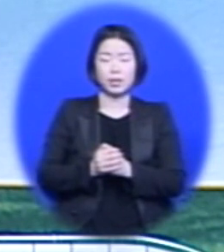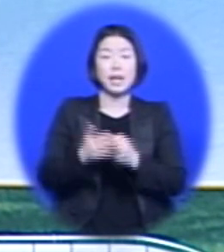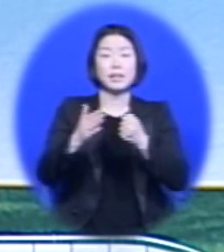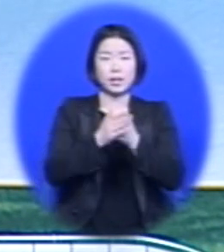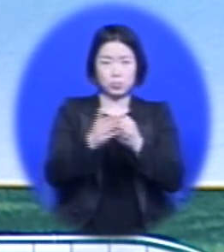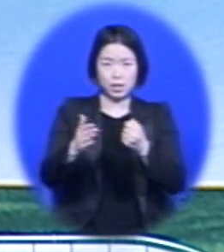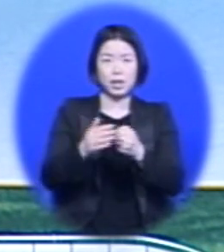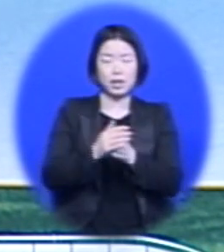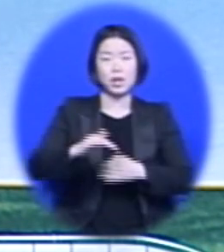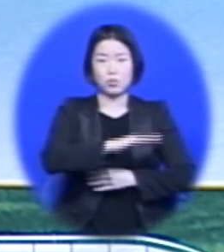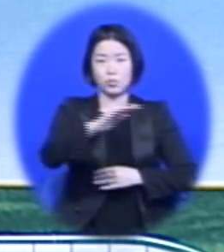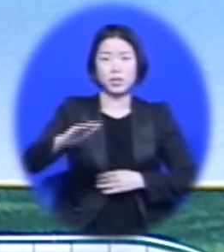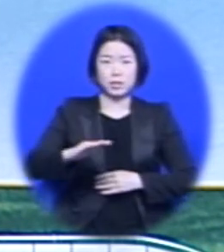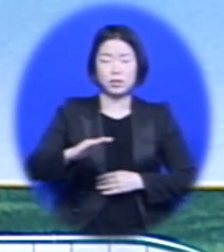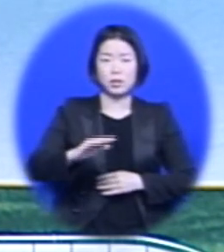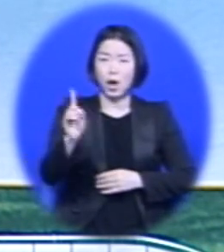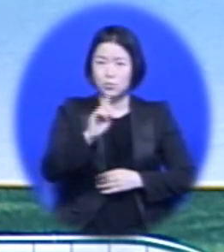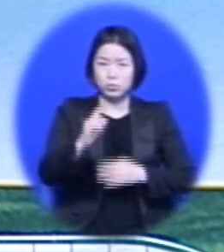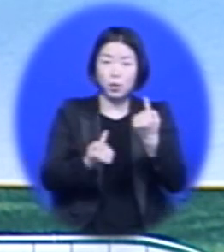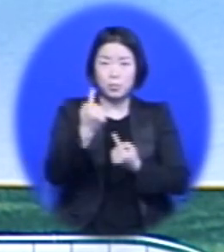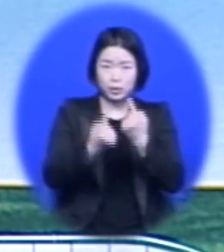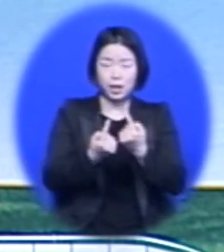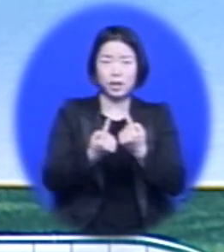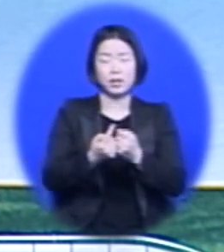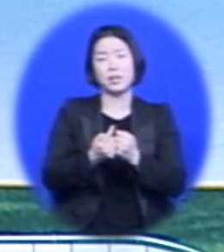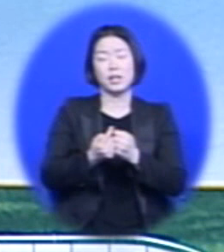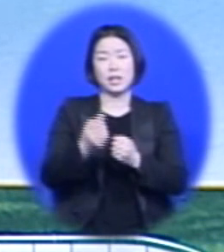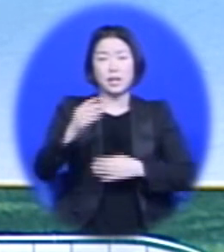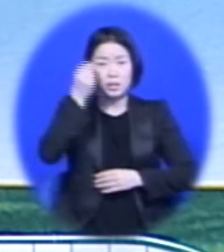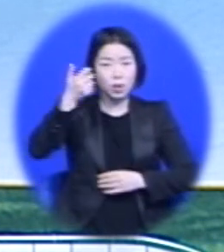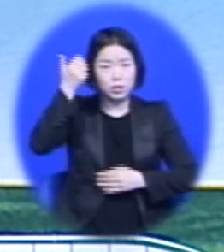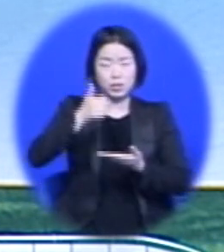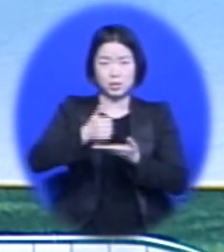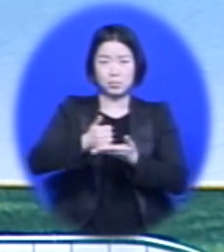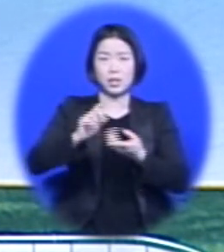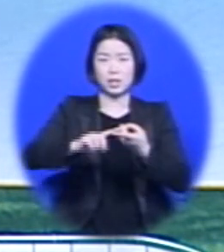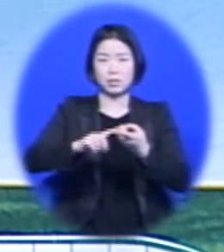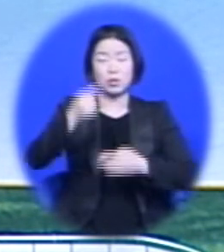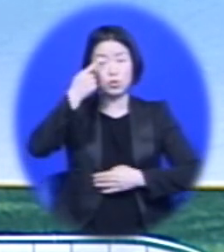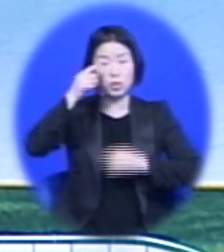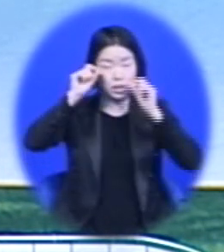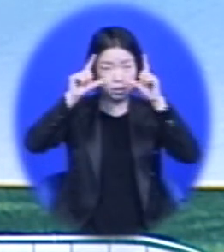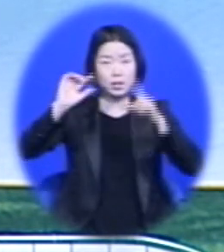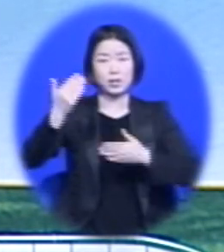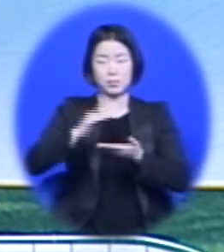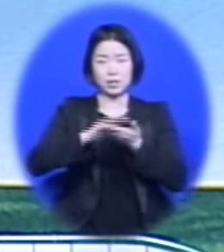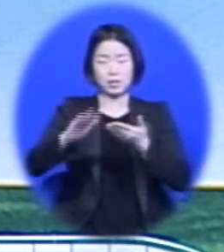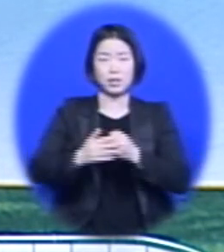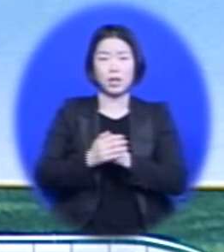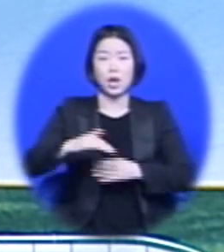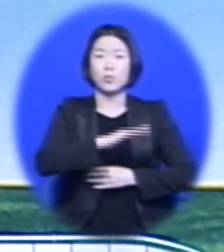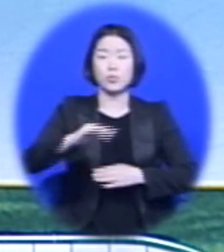그러므로 우리는 무엇보다도 성령님에 대해서 눈이 뜨여야 됩니다.